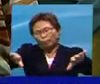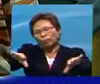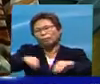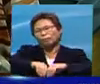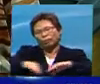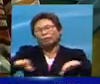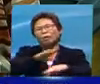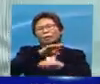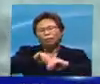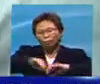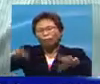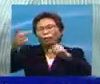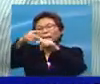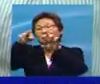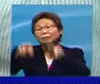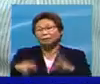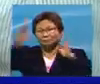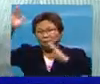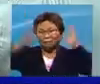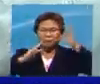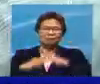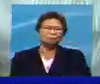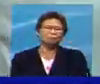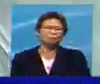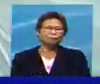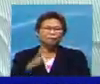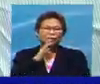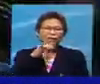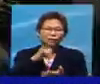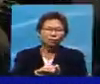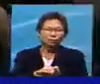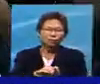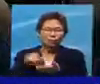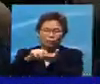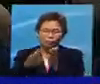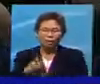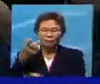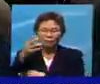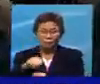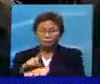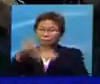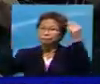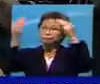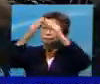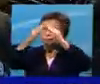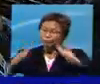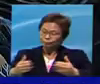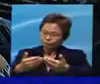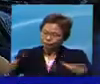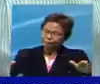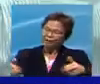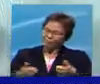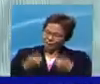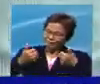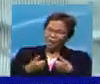rakyat Malaysia keseluruhan Beliau berkata demikian kepada pemberita RTM di Majlis rumah terbuka hari raya